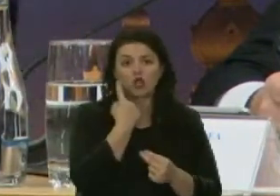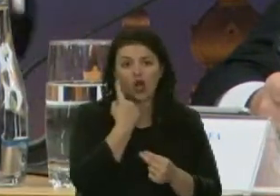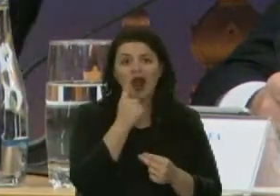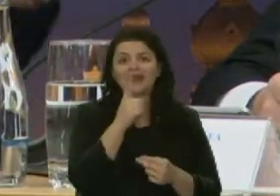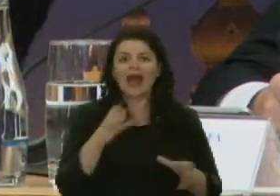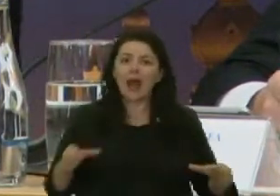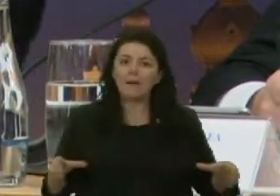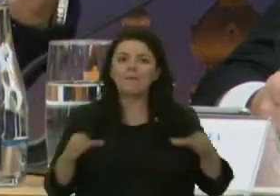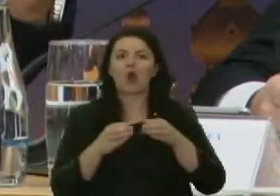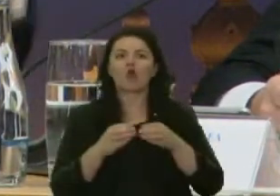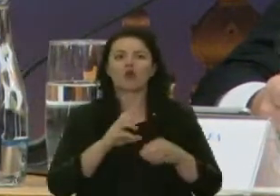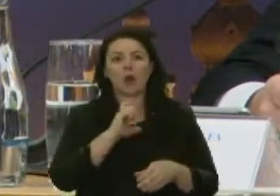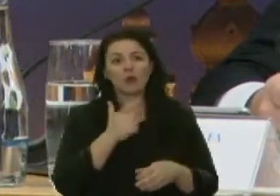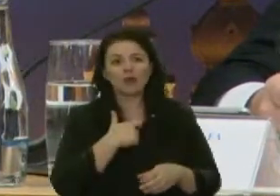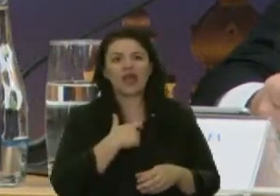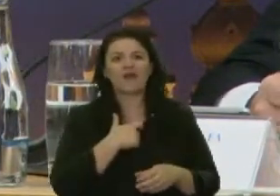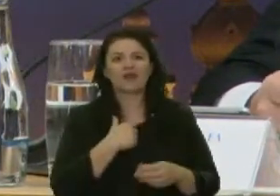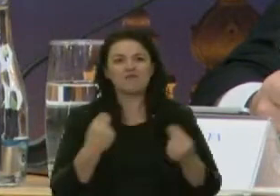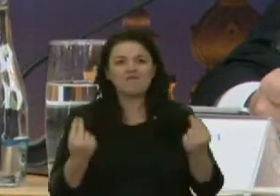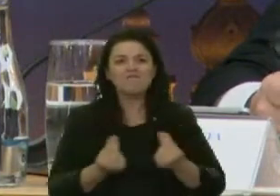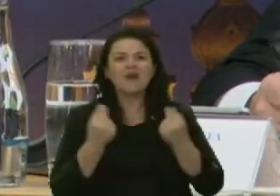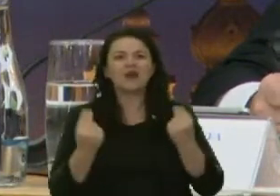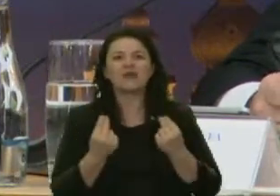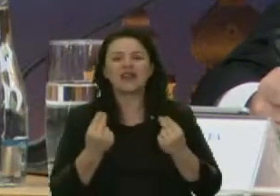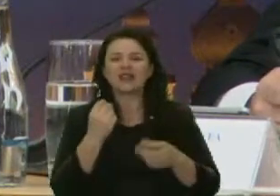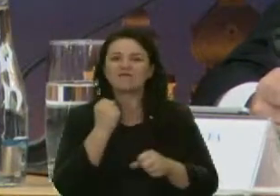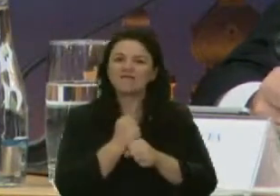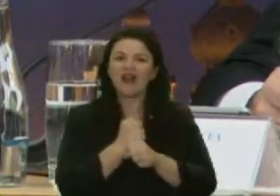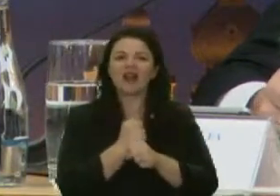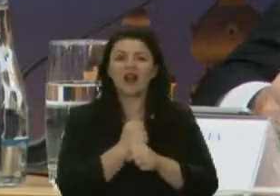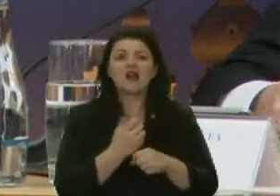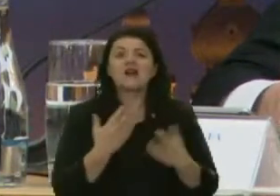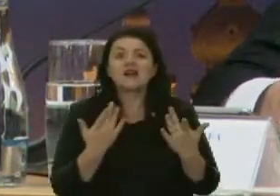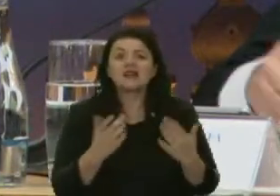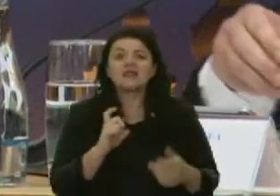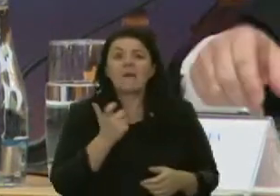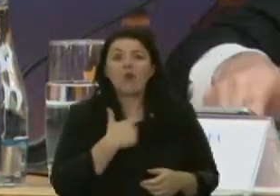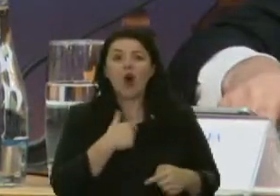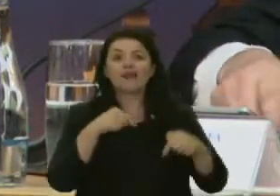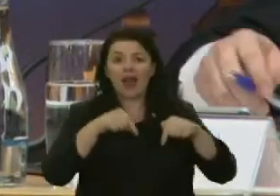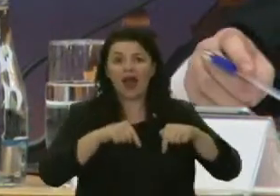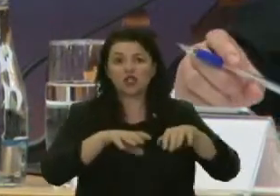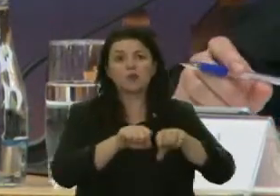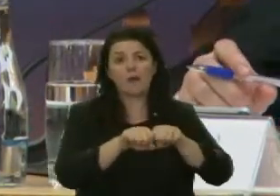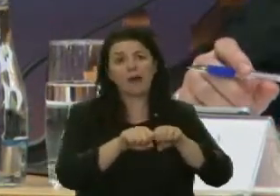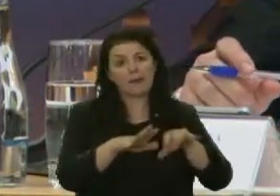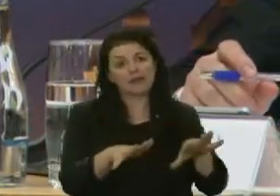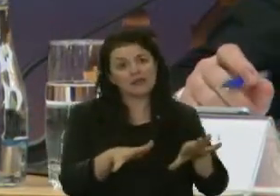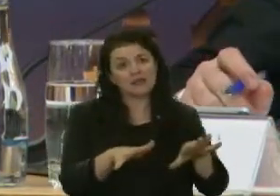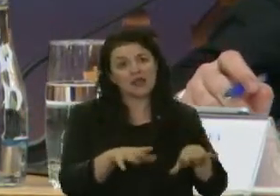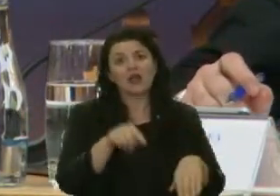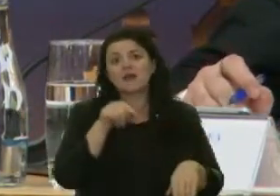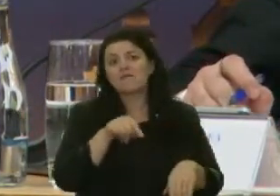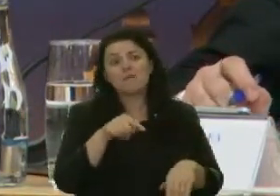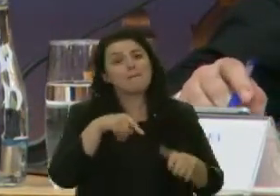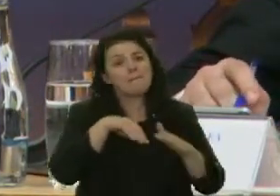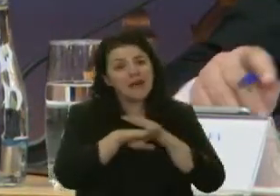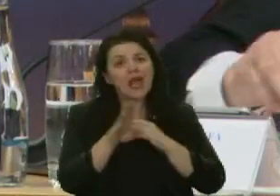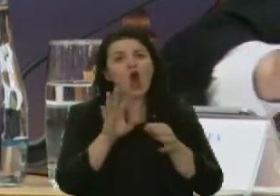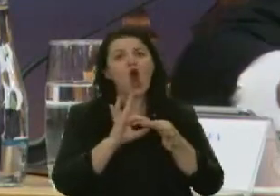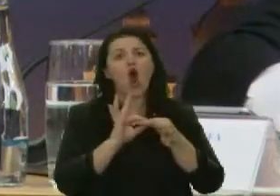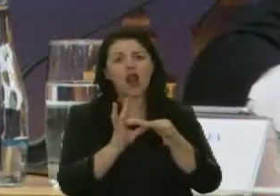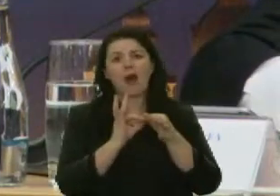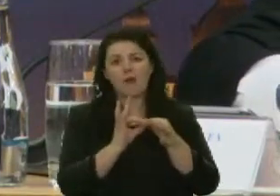împreună putem să avem cele mai bune variante cu putință atât cât se poate aici pe pământ că în altă parte nu știu cum e dar pe pământ doar prin colaborare putem